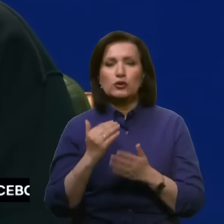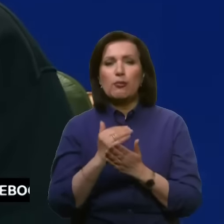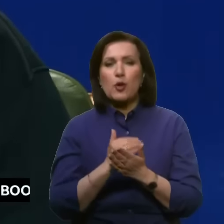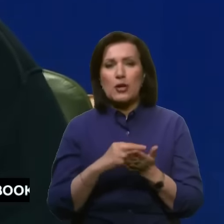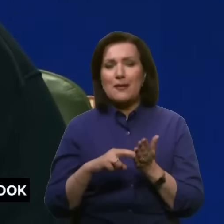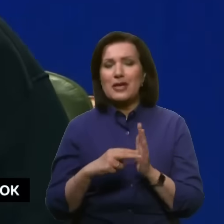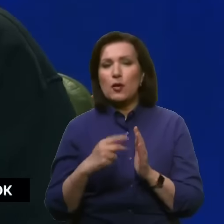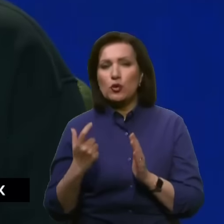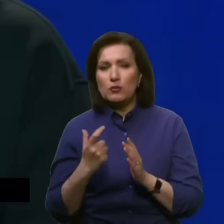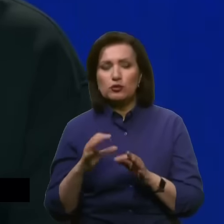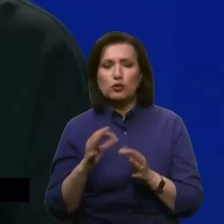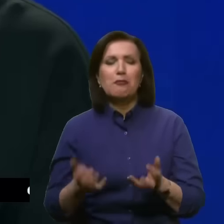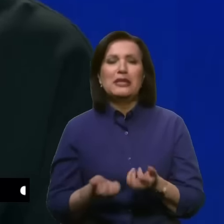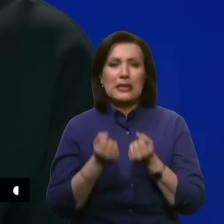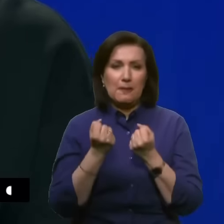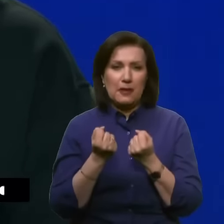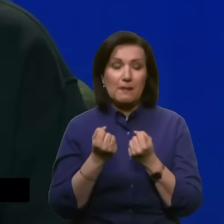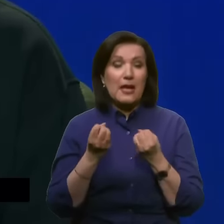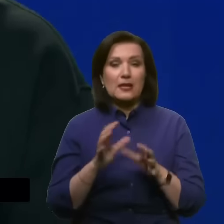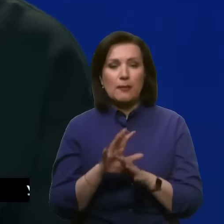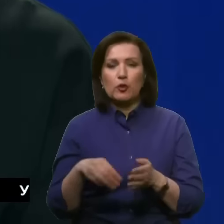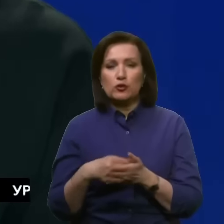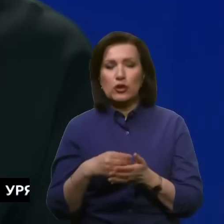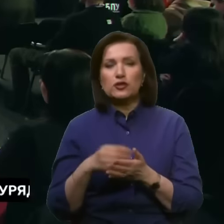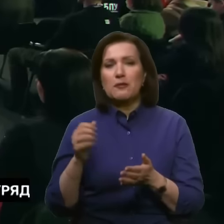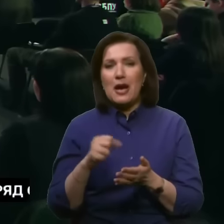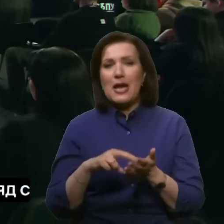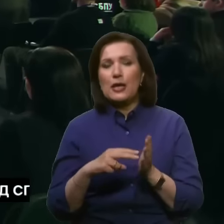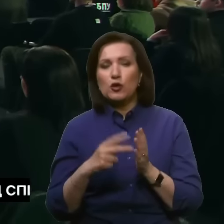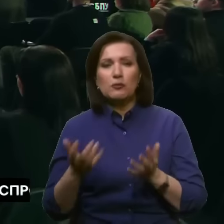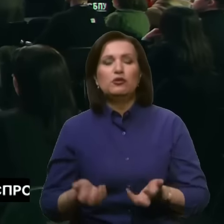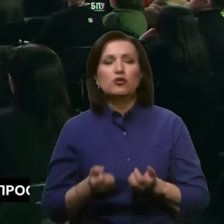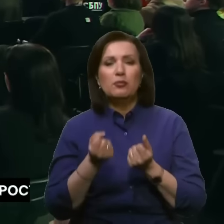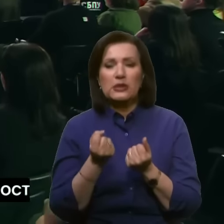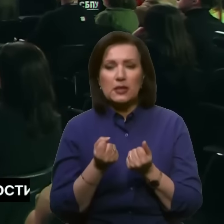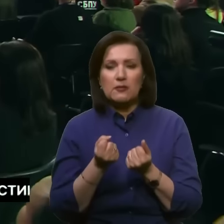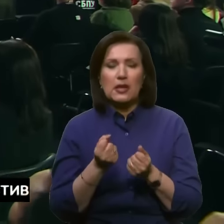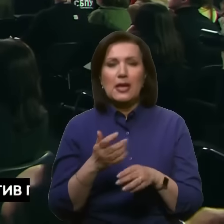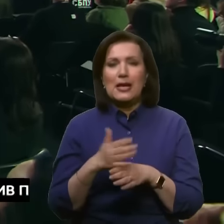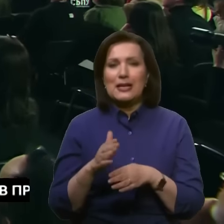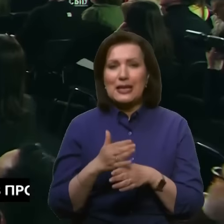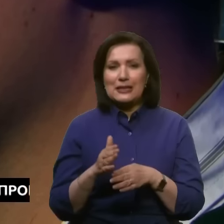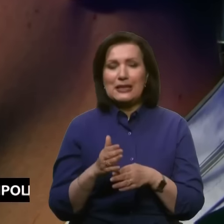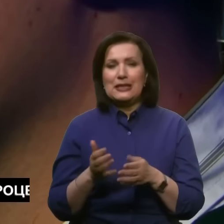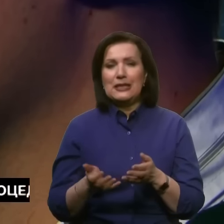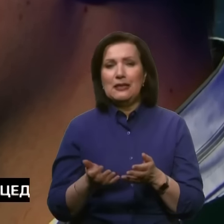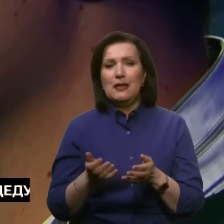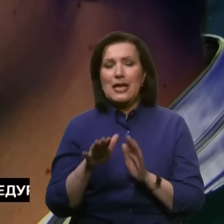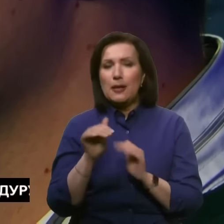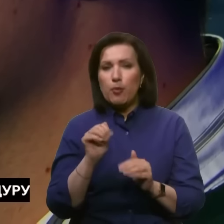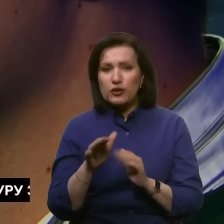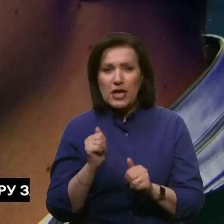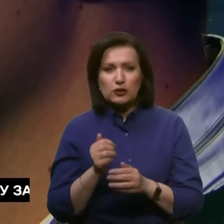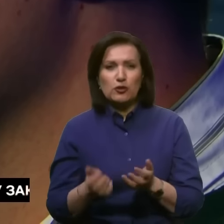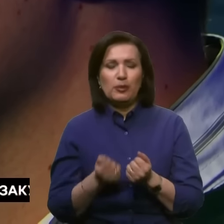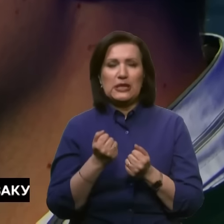програм економічних щодо підтримки, не просто грошима, а економічної підтримки, кредитні підтримки, іпотечної